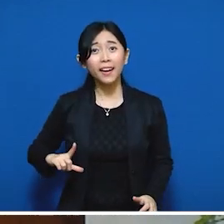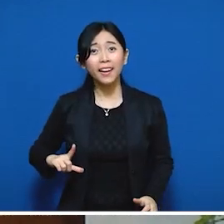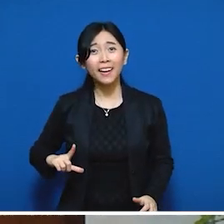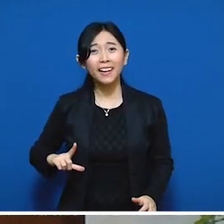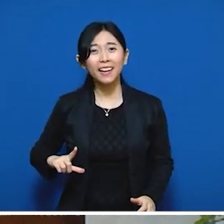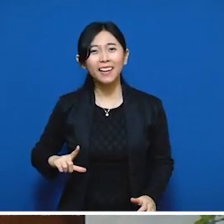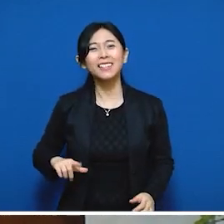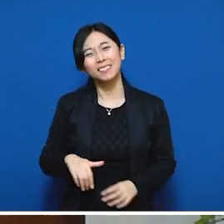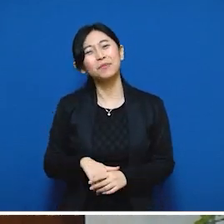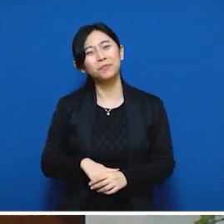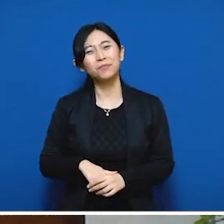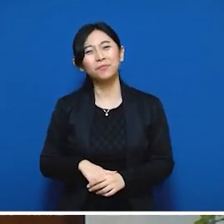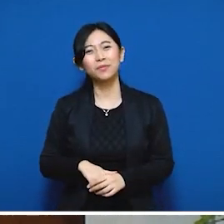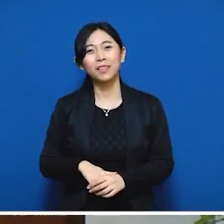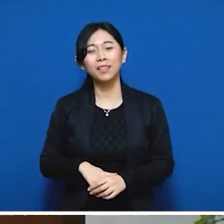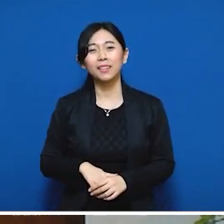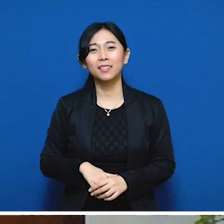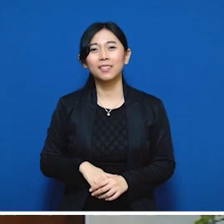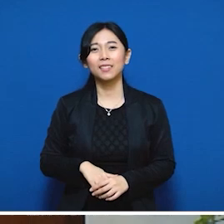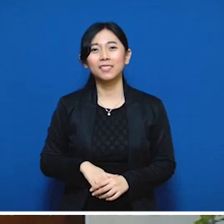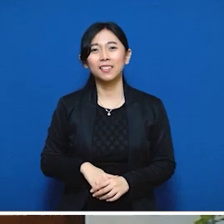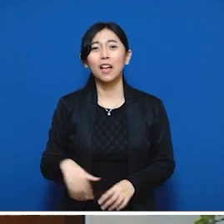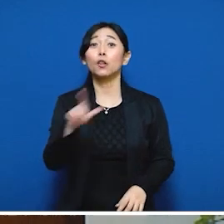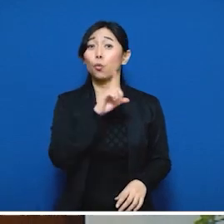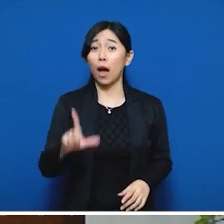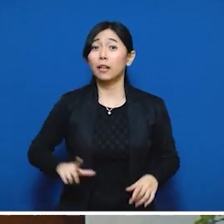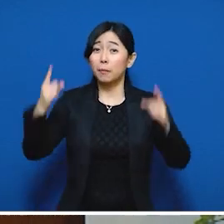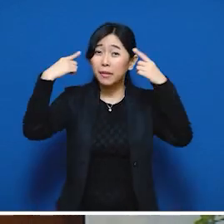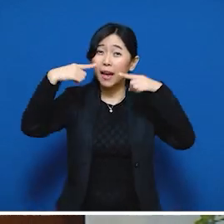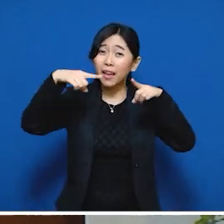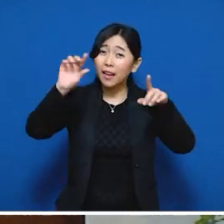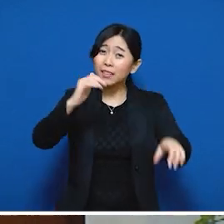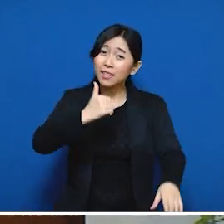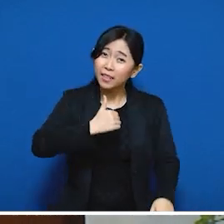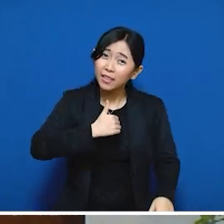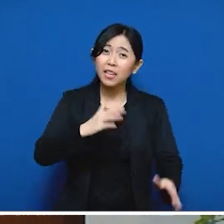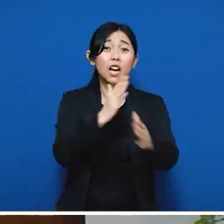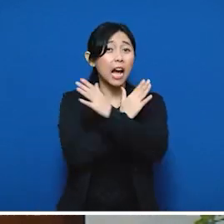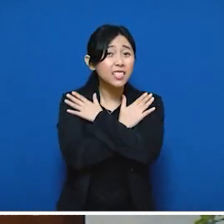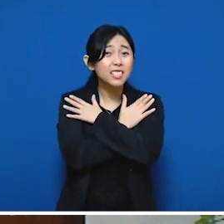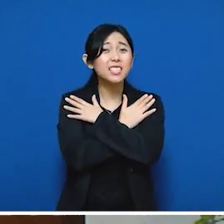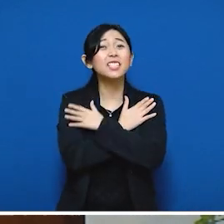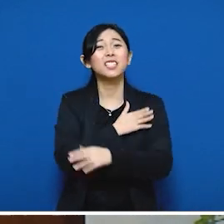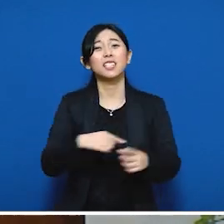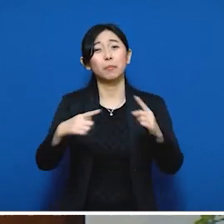unik, di mana Tuhan menyatakan kasih karunia-Nya.